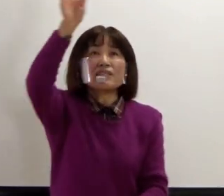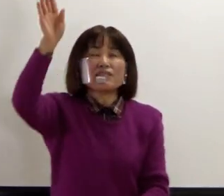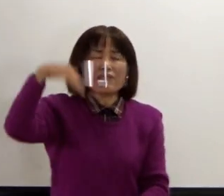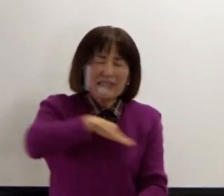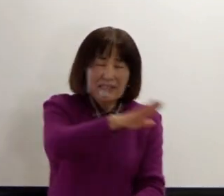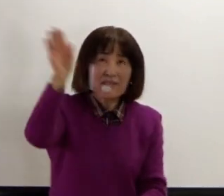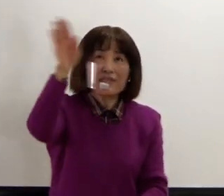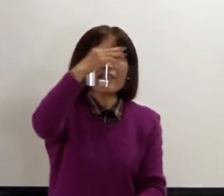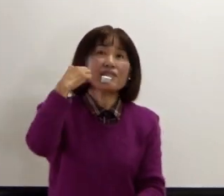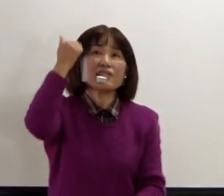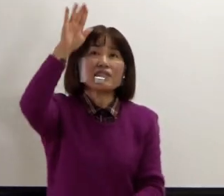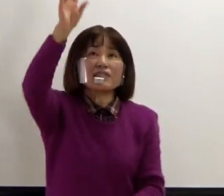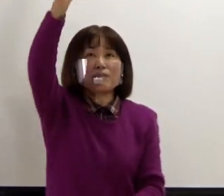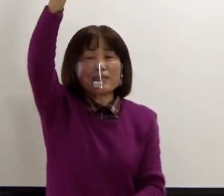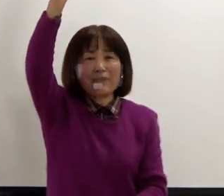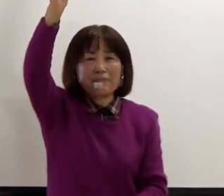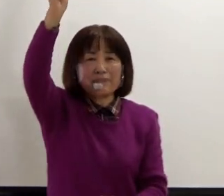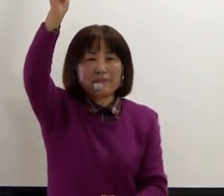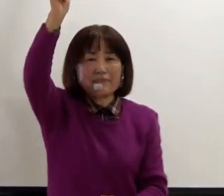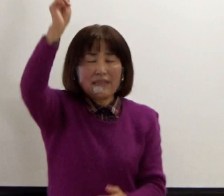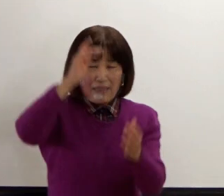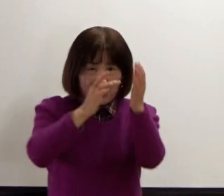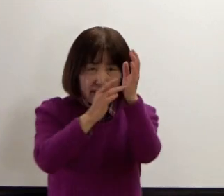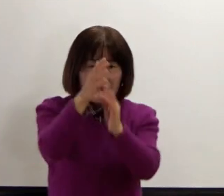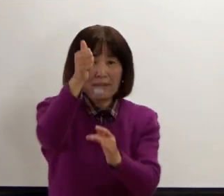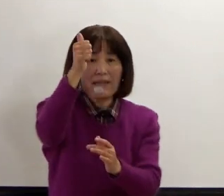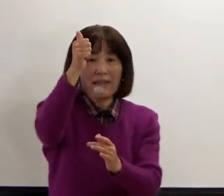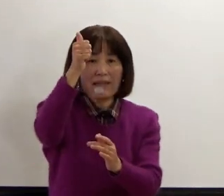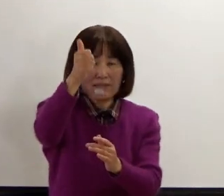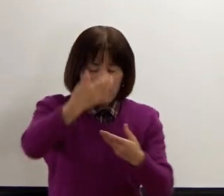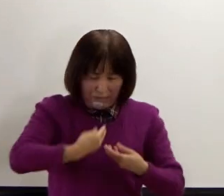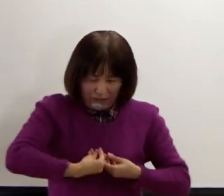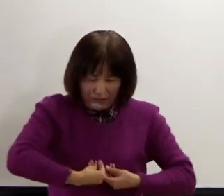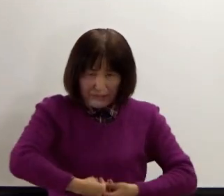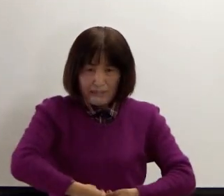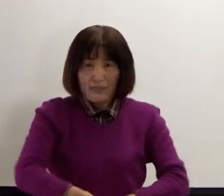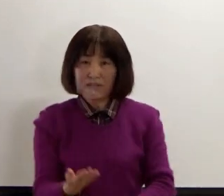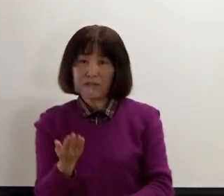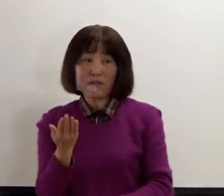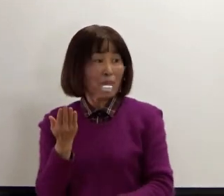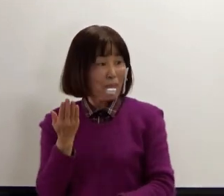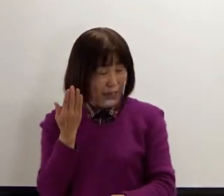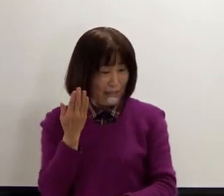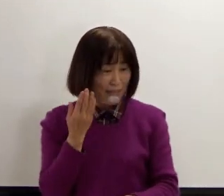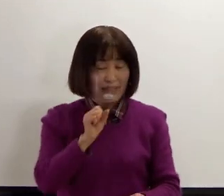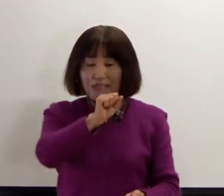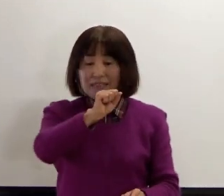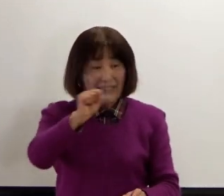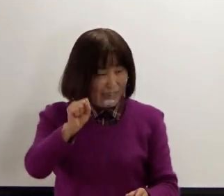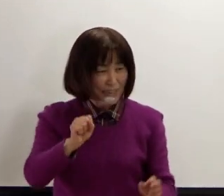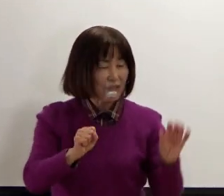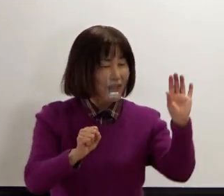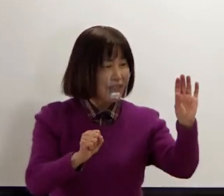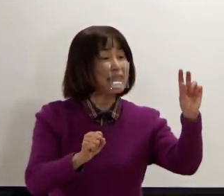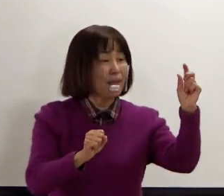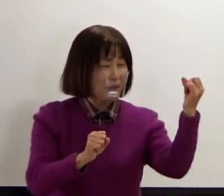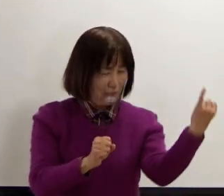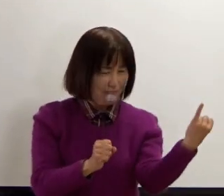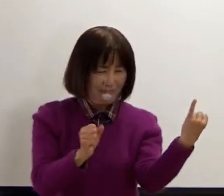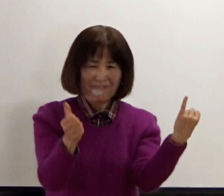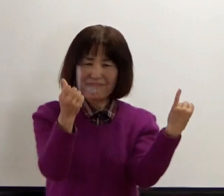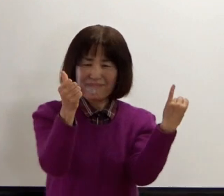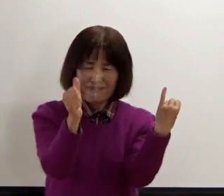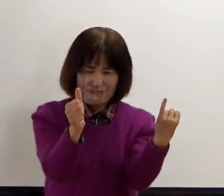様、イエス様の誕生の前にこのザカリアとエリサベトの身に起こ